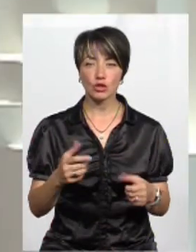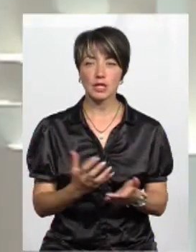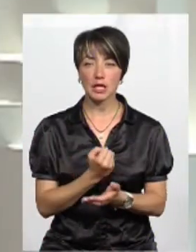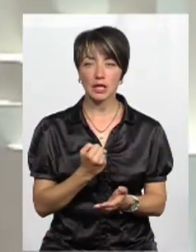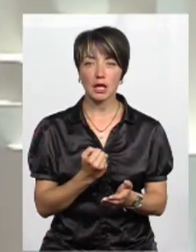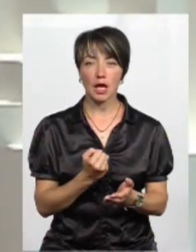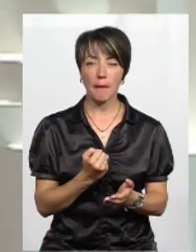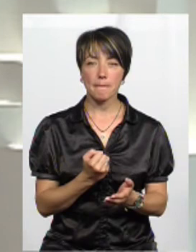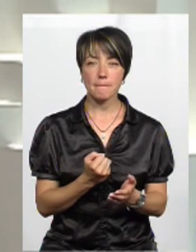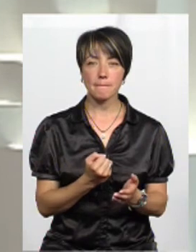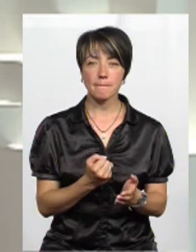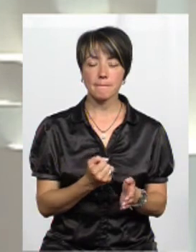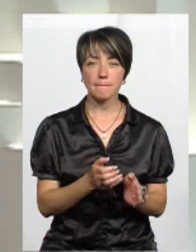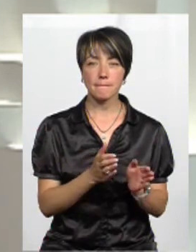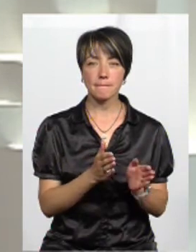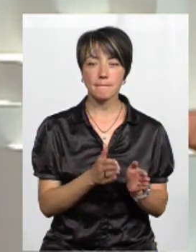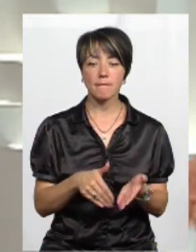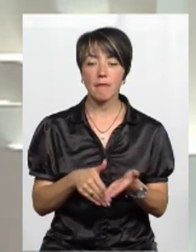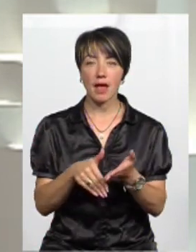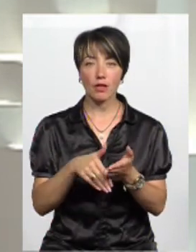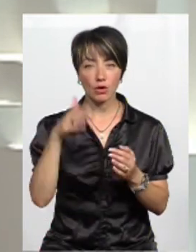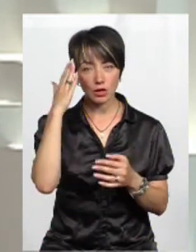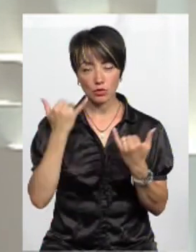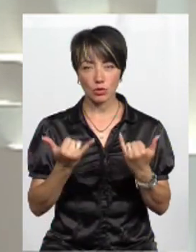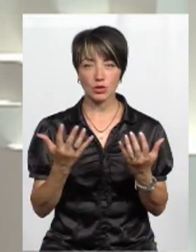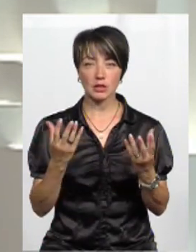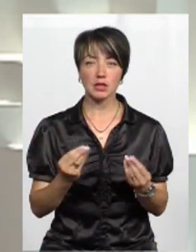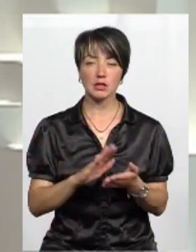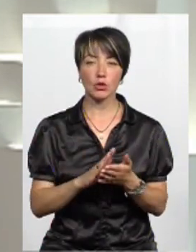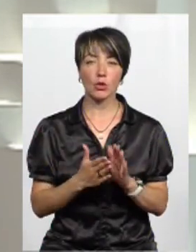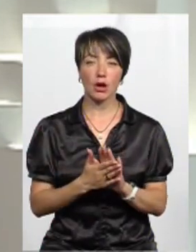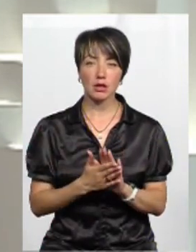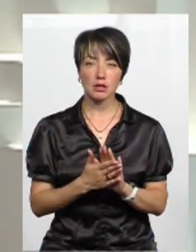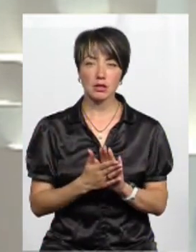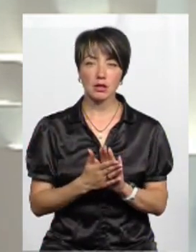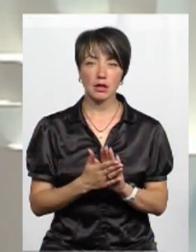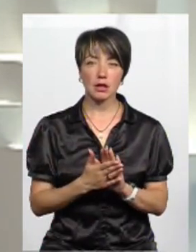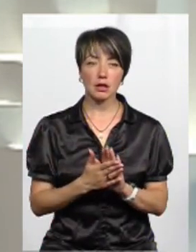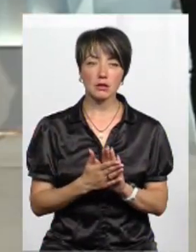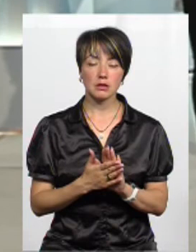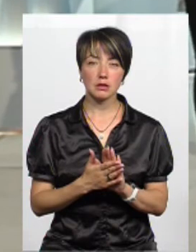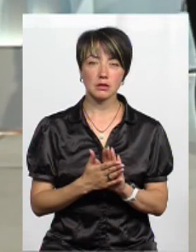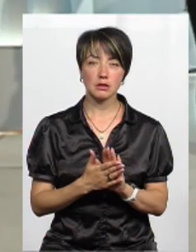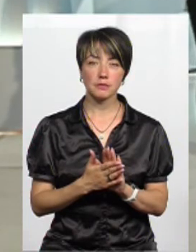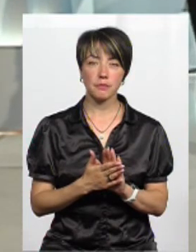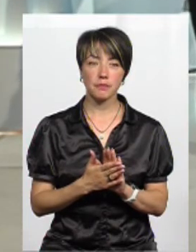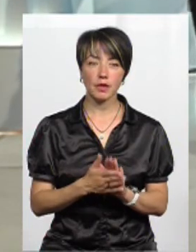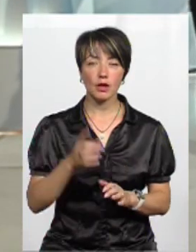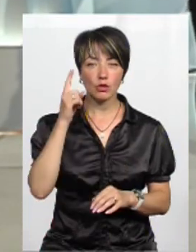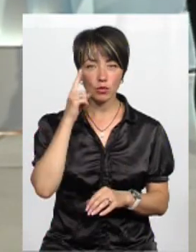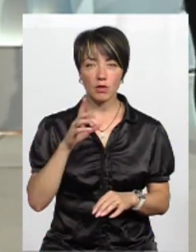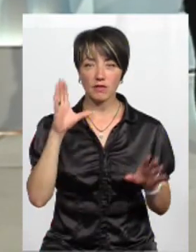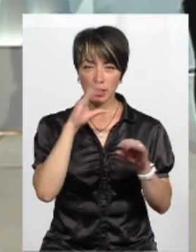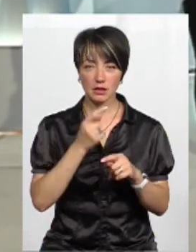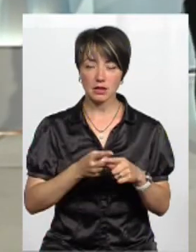знайти механізми, особливо на сьогодні вже прийнята ситуація стосовно Роттердам плюс, Роттердам мінус, тому я думаю, що нам